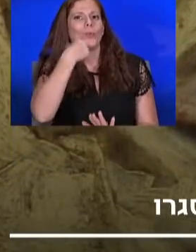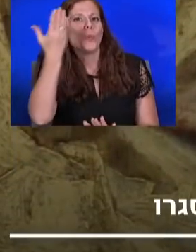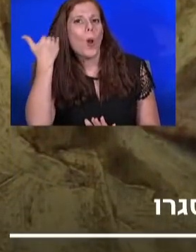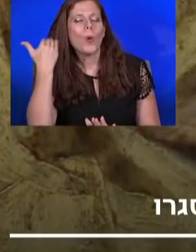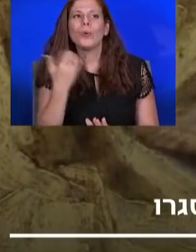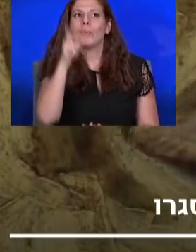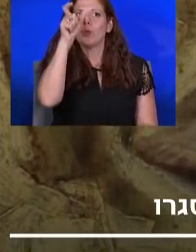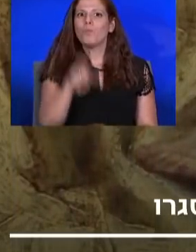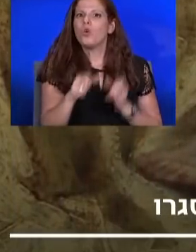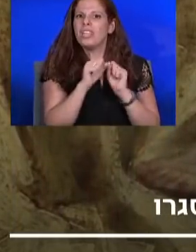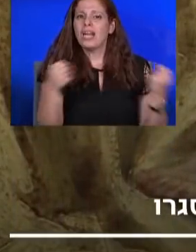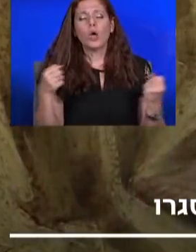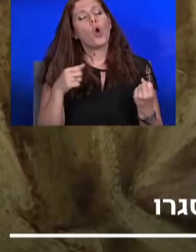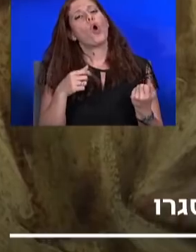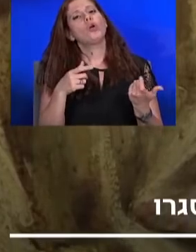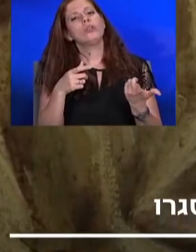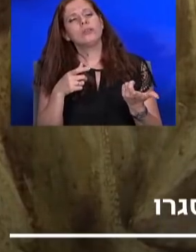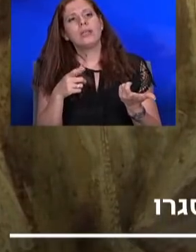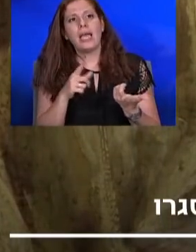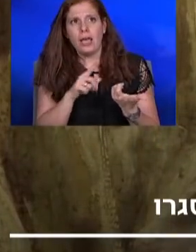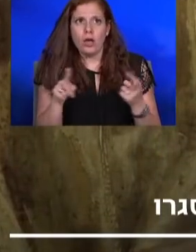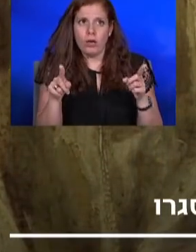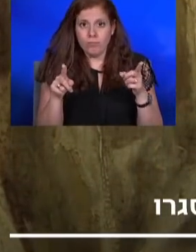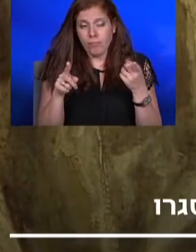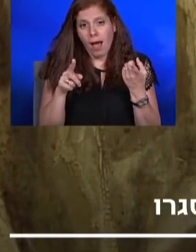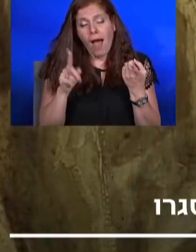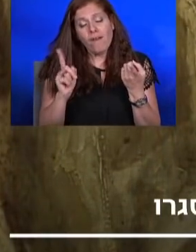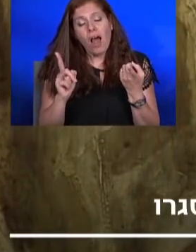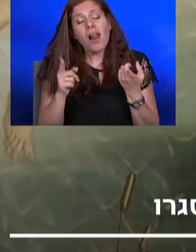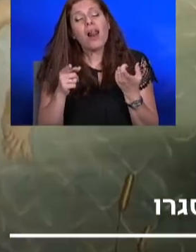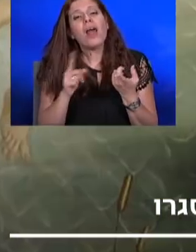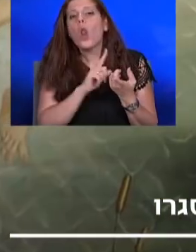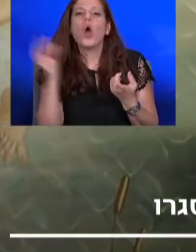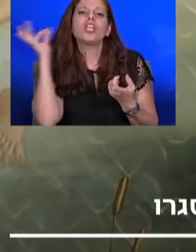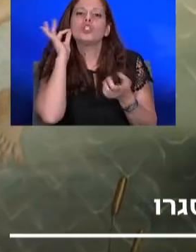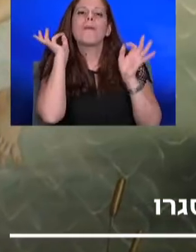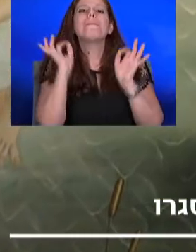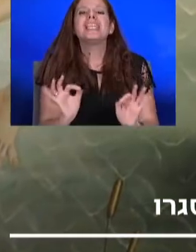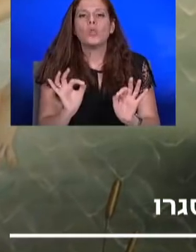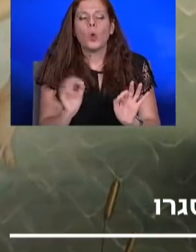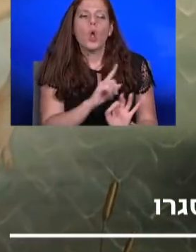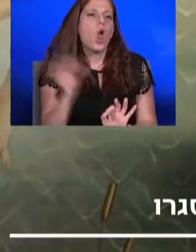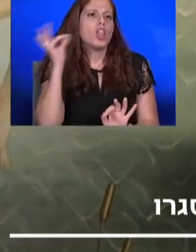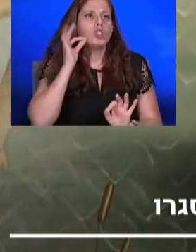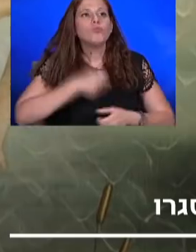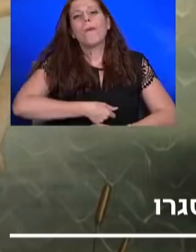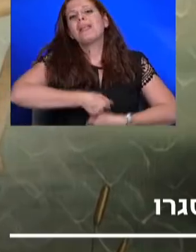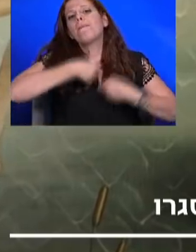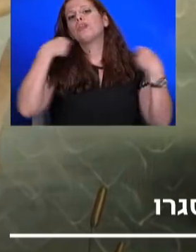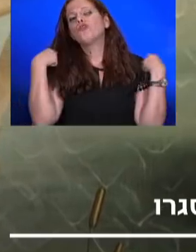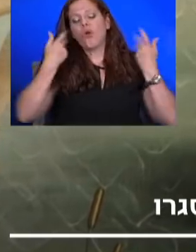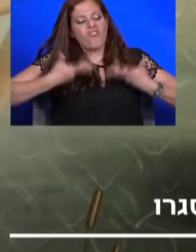דמויות אלגוריות כמו בציור של דלקרואה, אבל לא נשים אמיתיות, לא נשים שמתפשטות וחושפות את